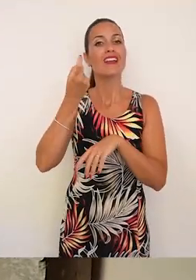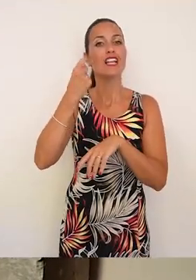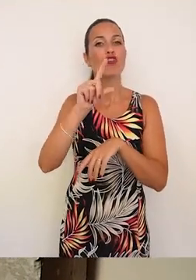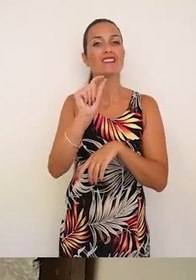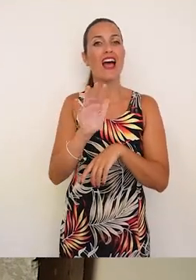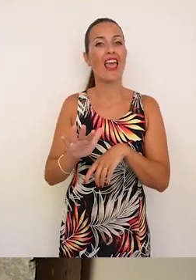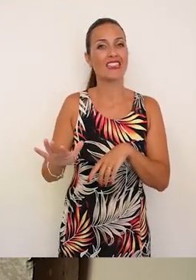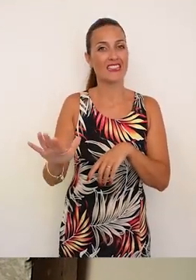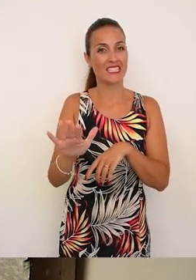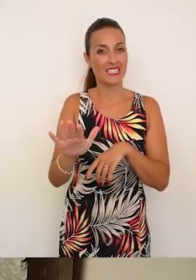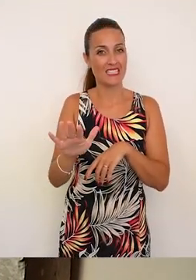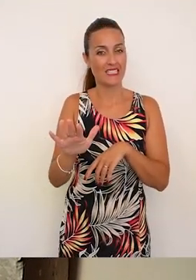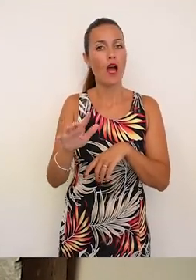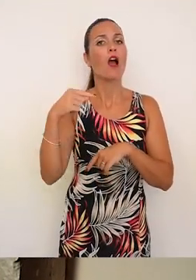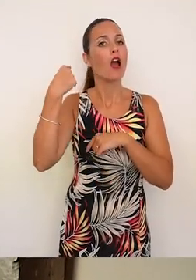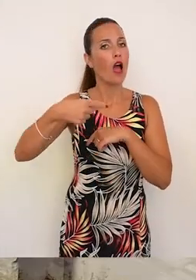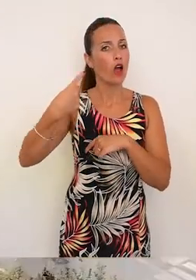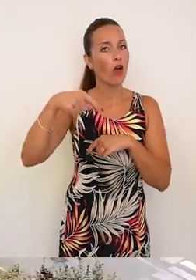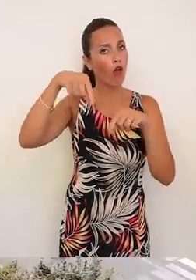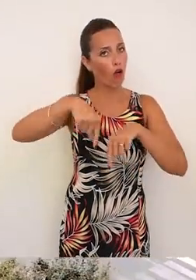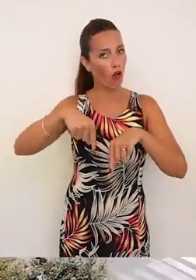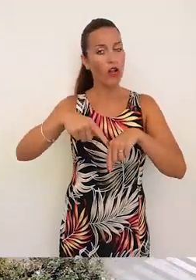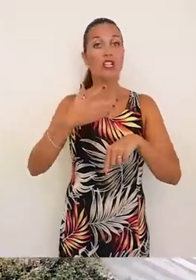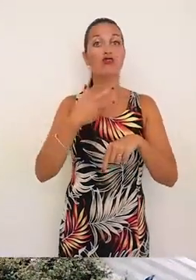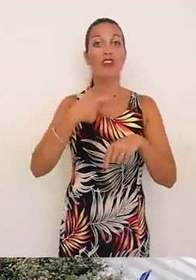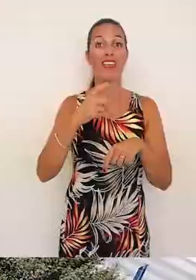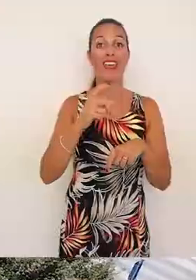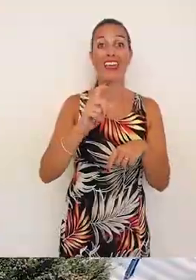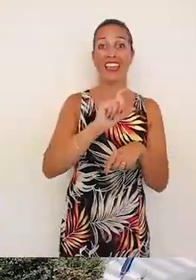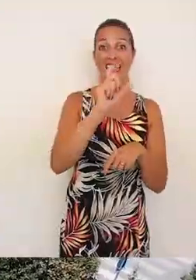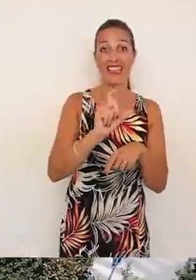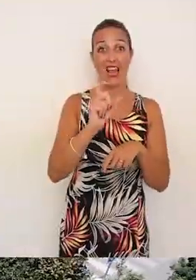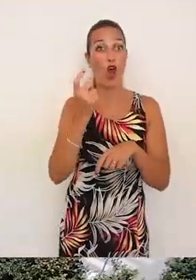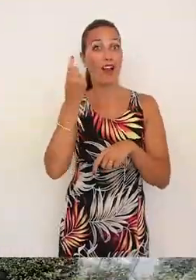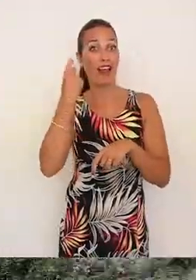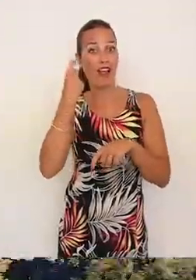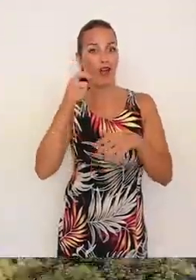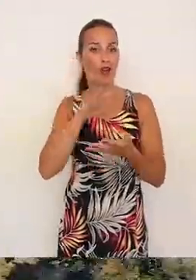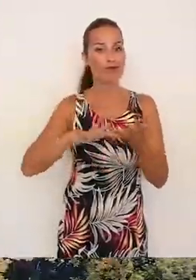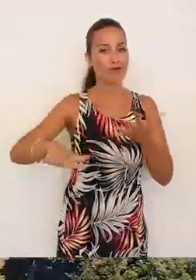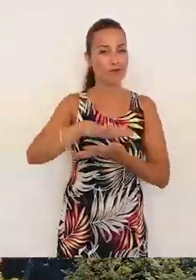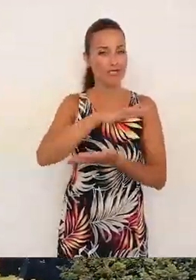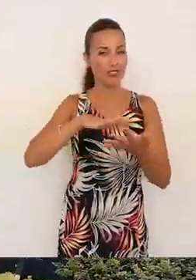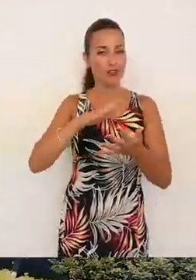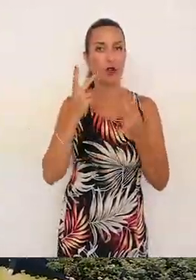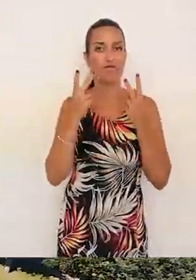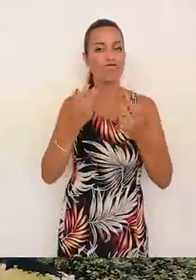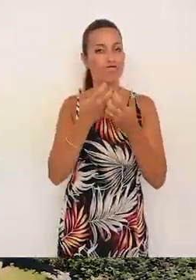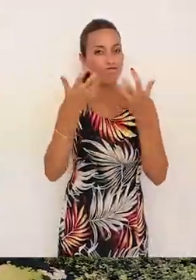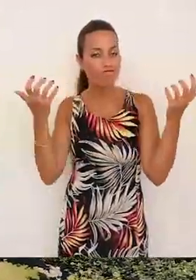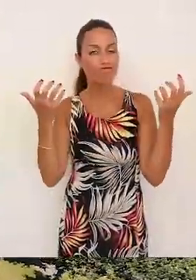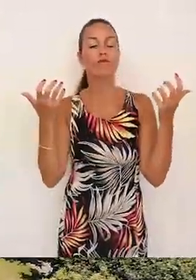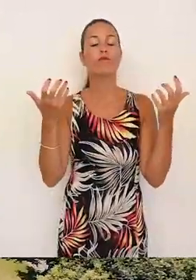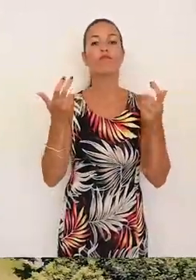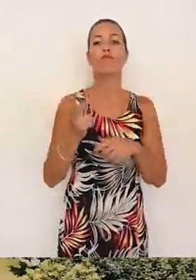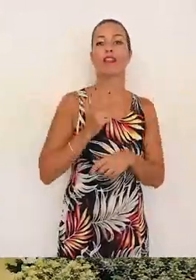Anticamente il paese apparteneva all'area ellenofona della Grecia salentina e ancora oggi il retaggio italo-greco rivive nella storia